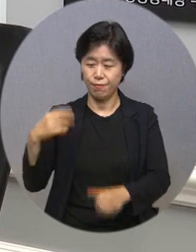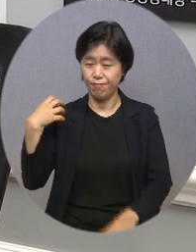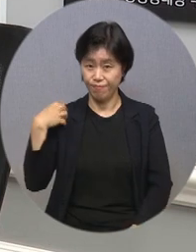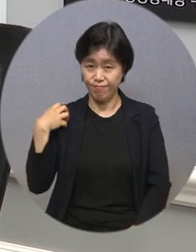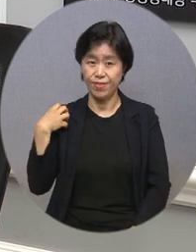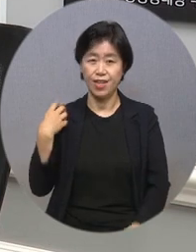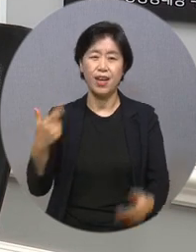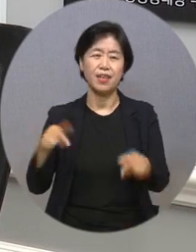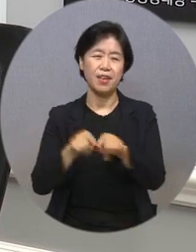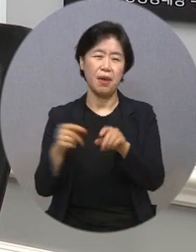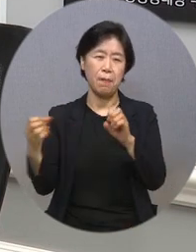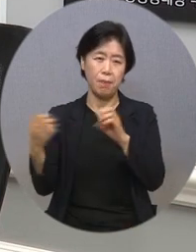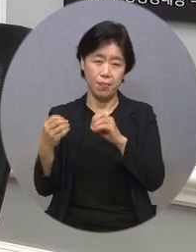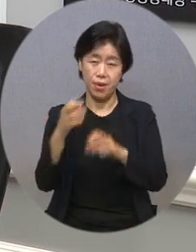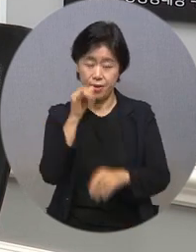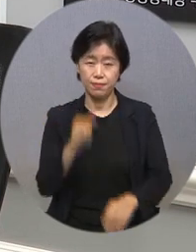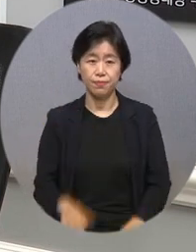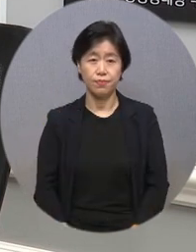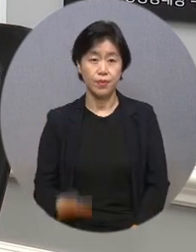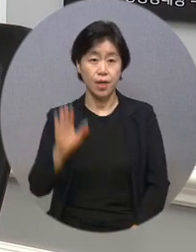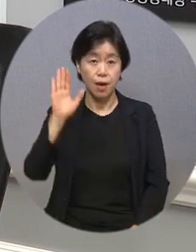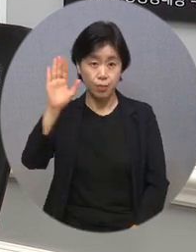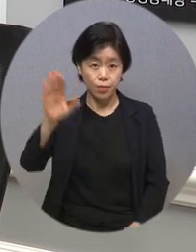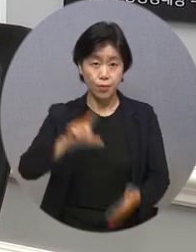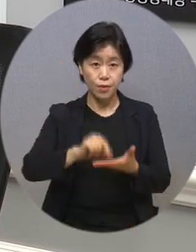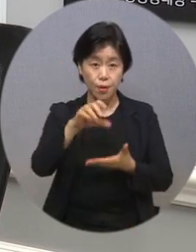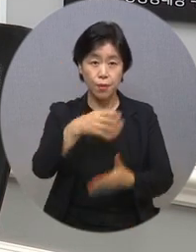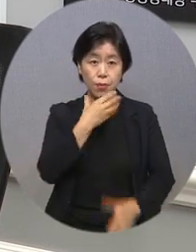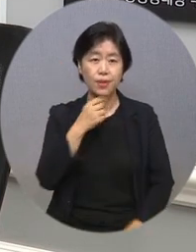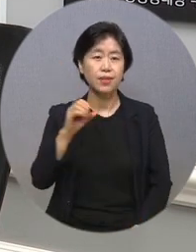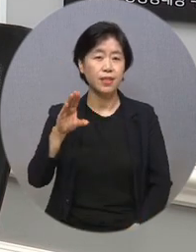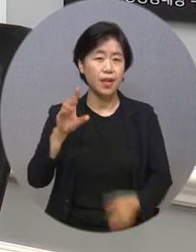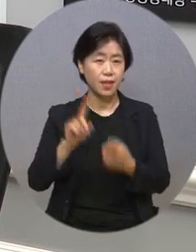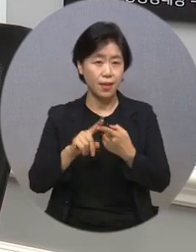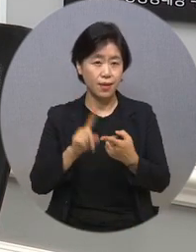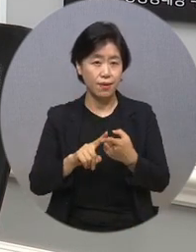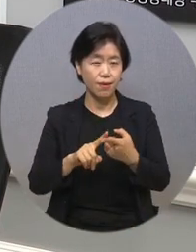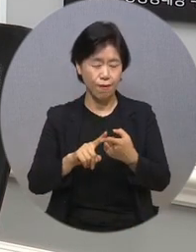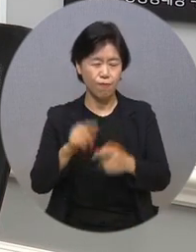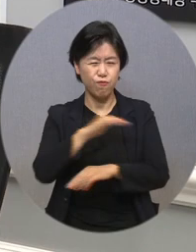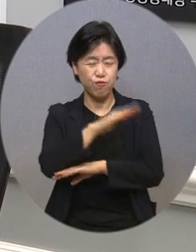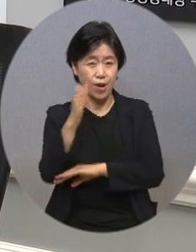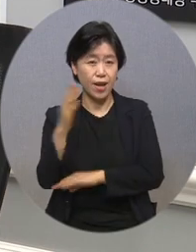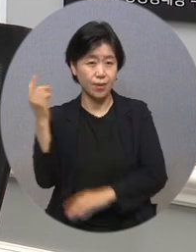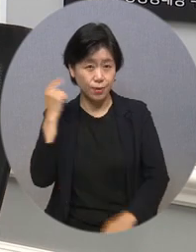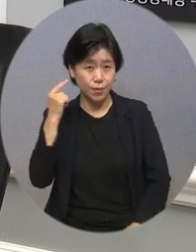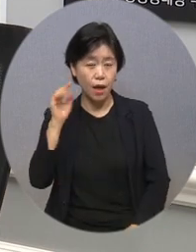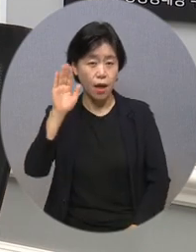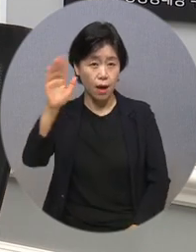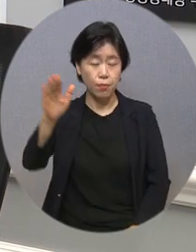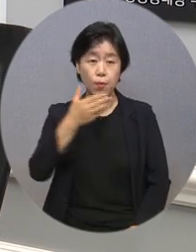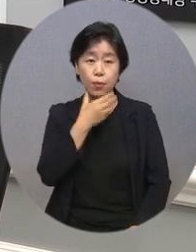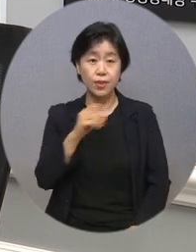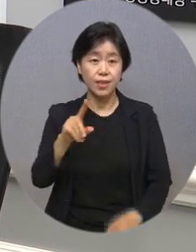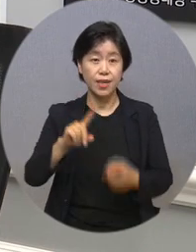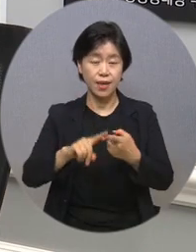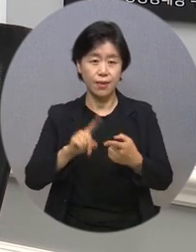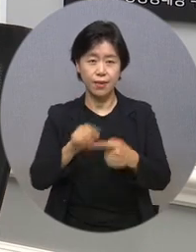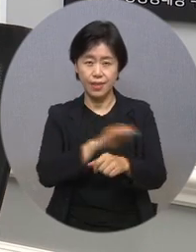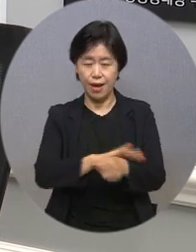함께했습니다. 앞으로도 지역복지의 이야기를 심도 있게 들어보고 미래 한국의 복지정책의 방향성을 제시하는